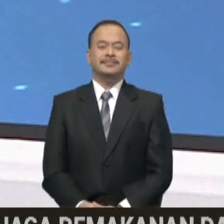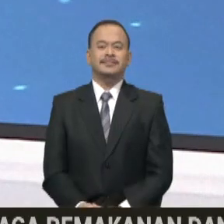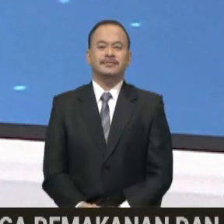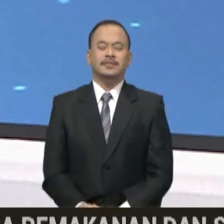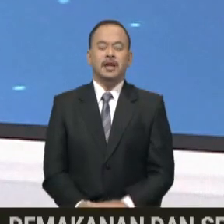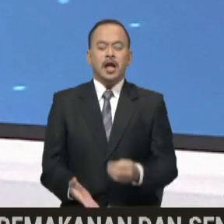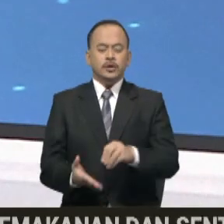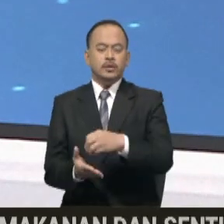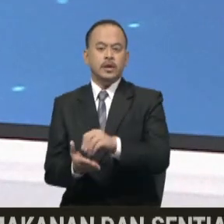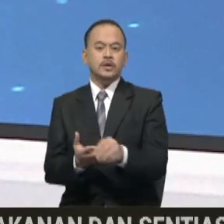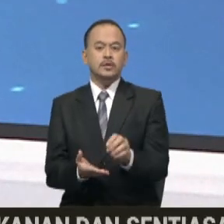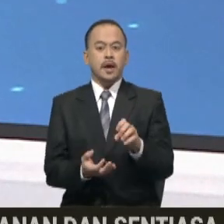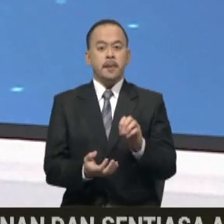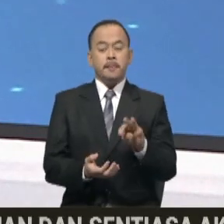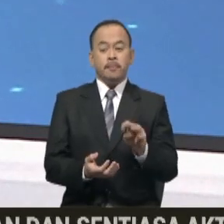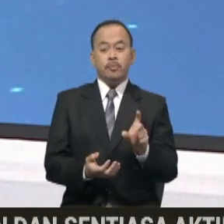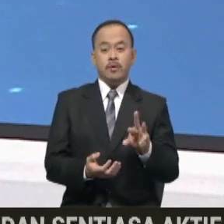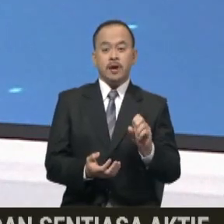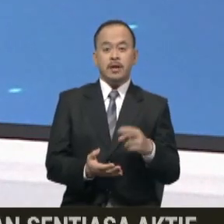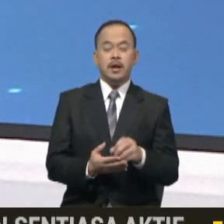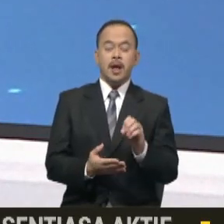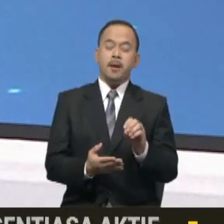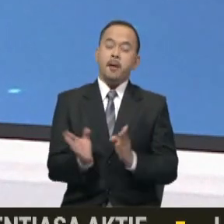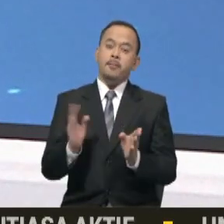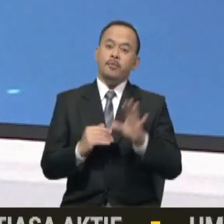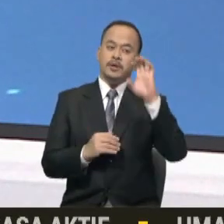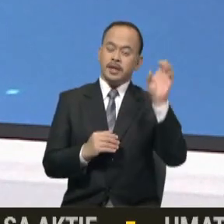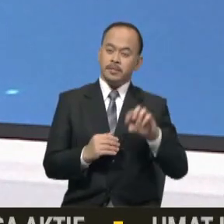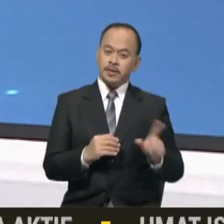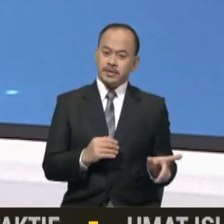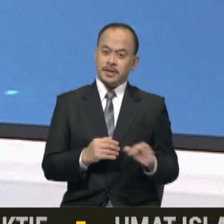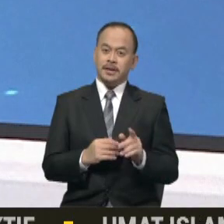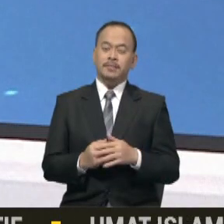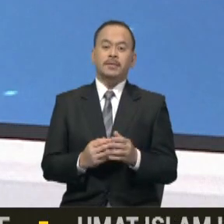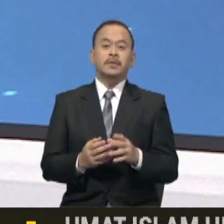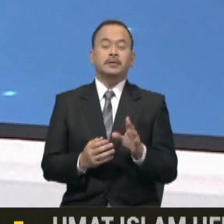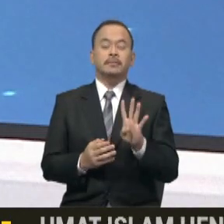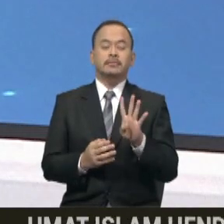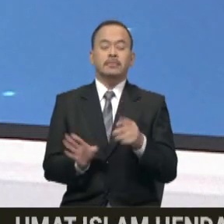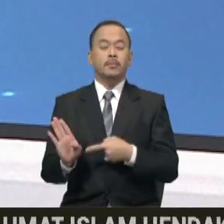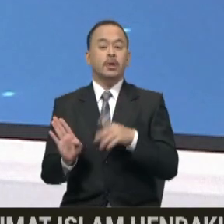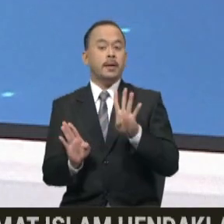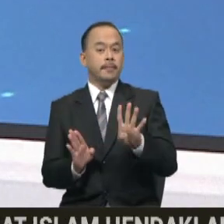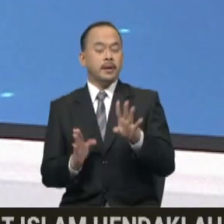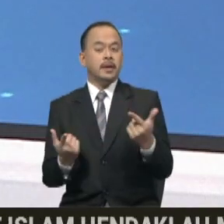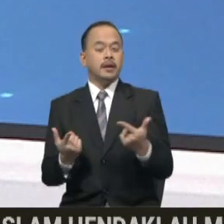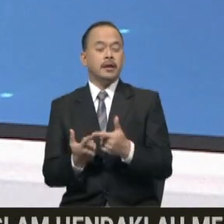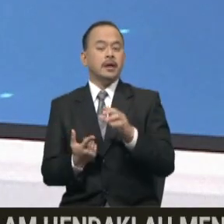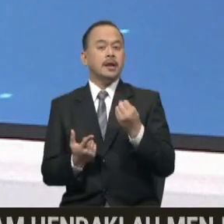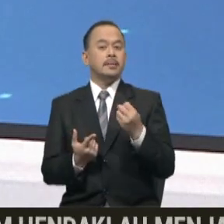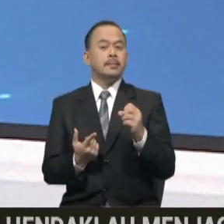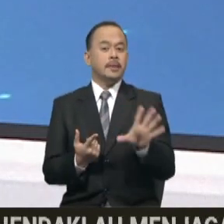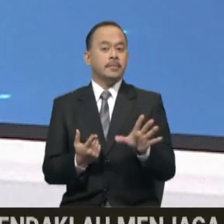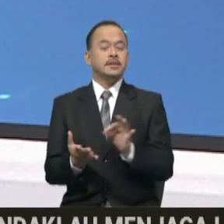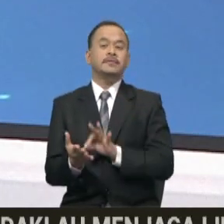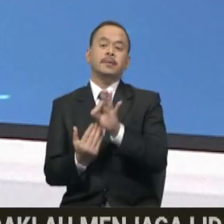Acara Jualan Murah Kebangsaan Brunei Celebration 2023 akan diadakan bermula 4 Disember sehingga 15 Februari